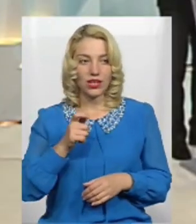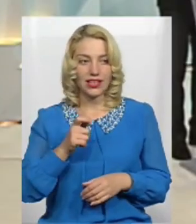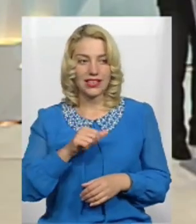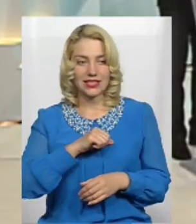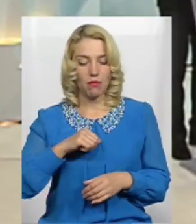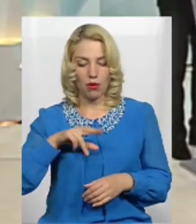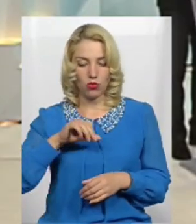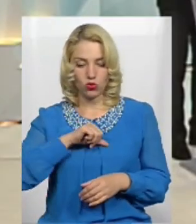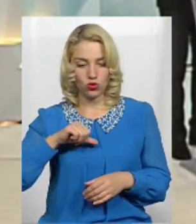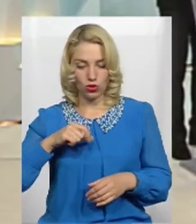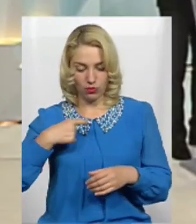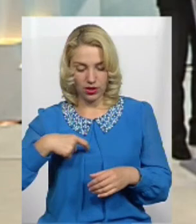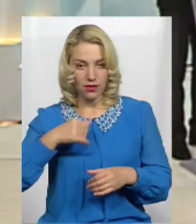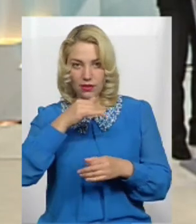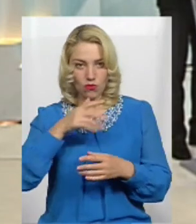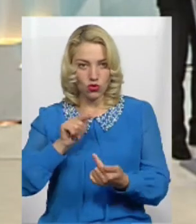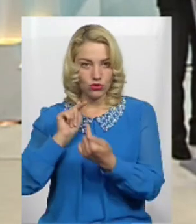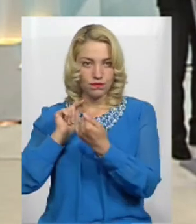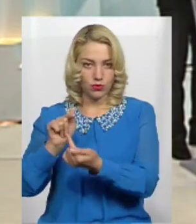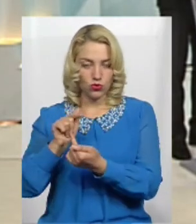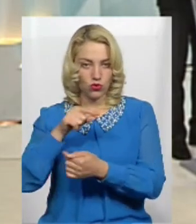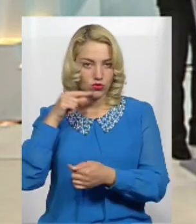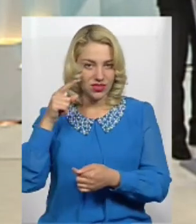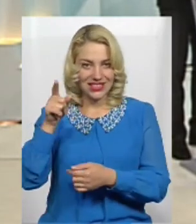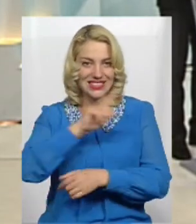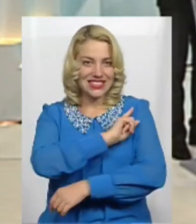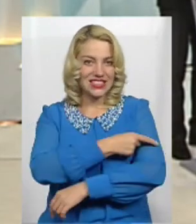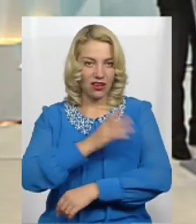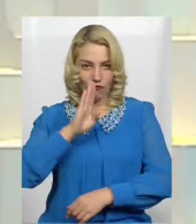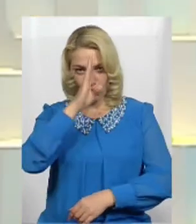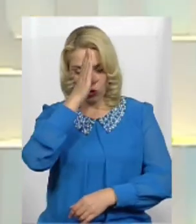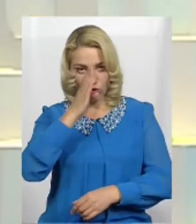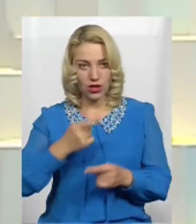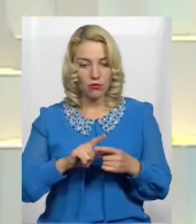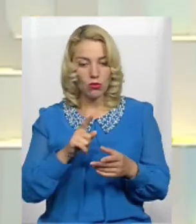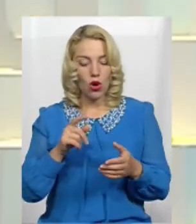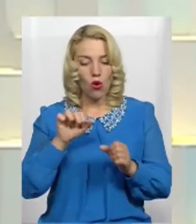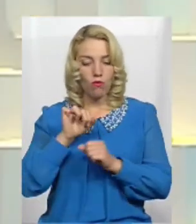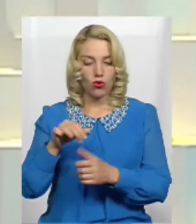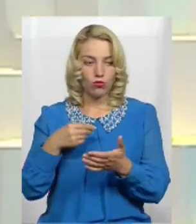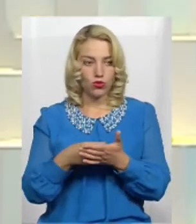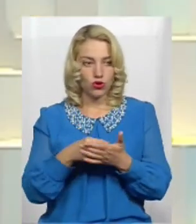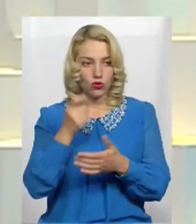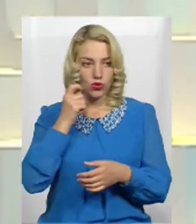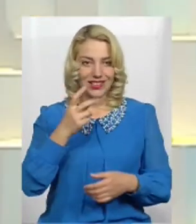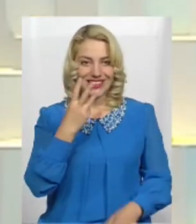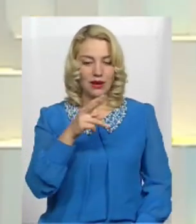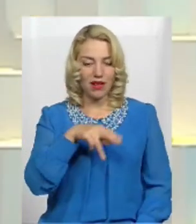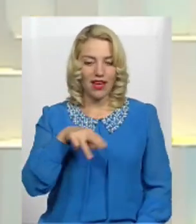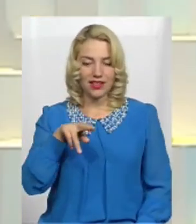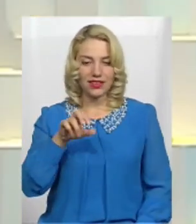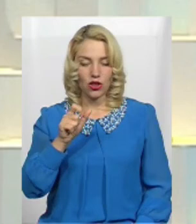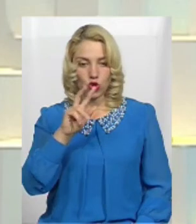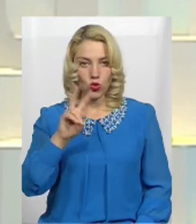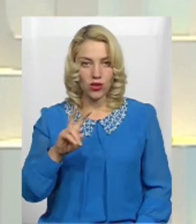Україна сама по собі не може протистояти такому сильному ворогу. Тому що оборонний бюджет України – 3 мільярда